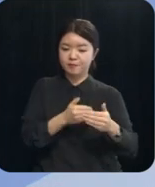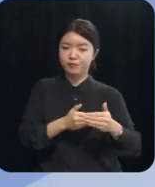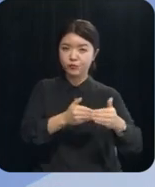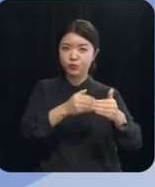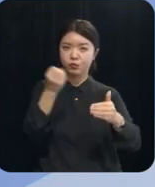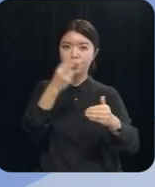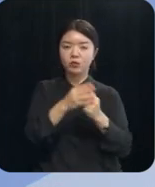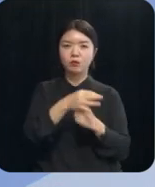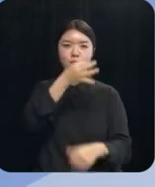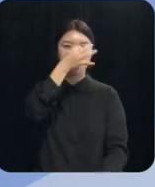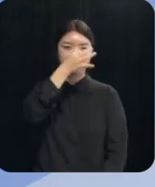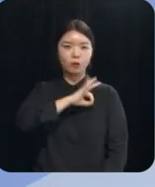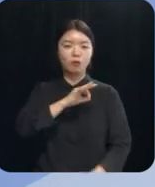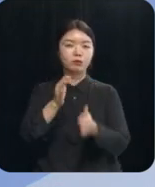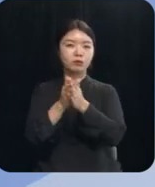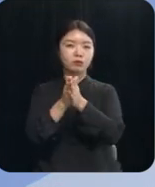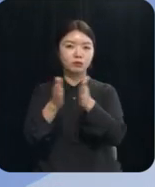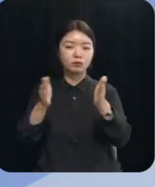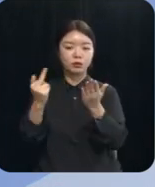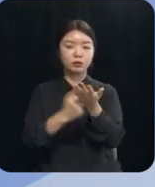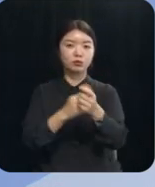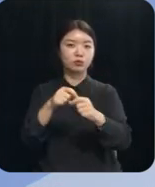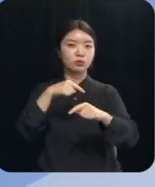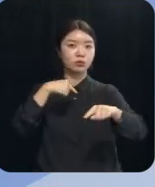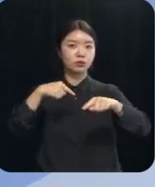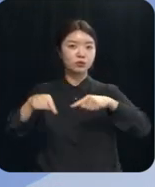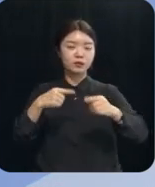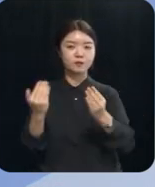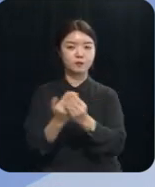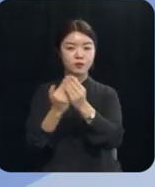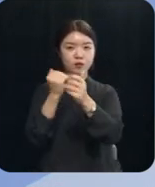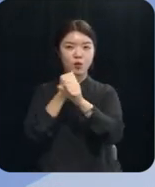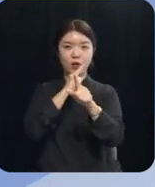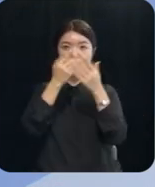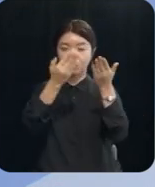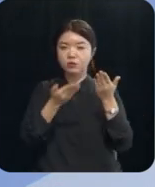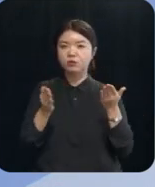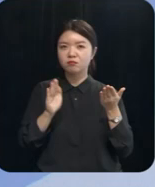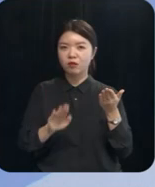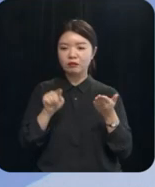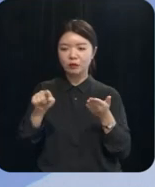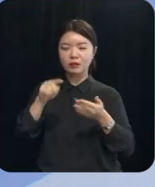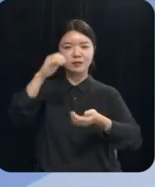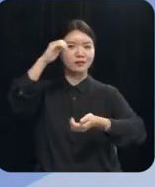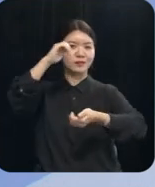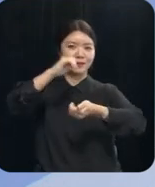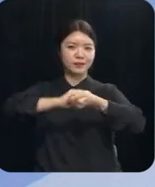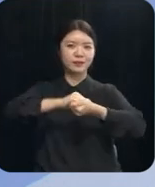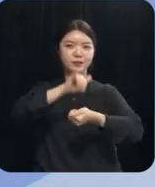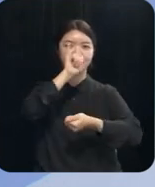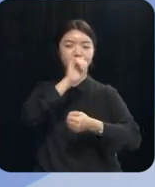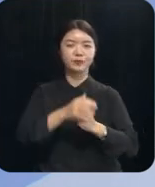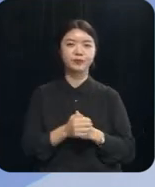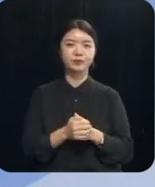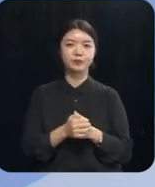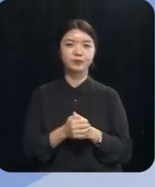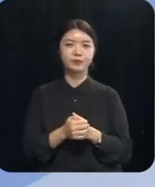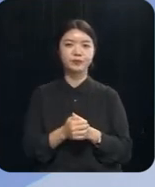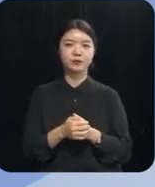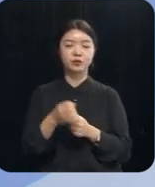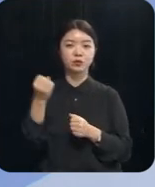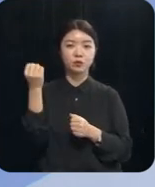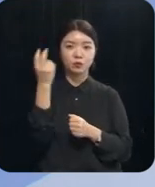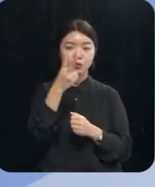그리고 효율성을 바탕으로 해서 제주자치도를 키우겠다고 했지만 그것이 제한적이었습니다. 또한